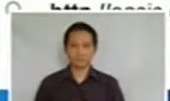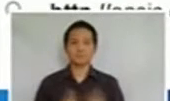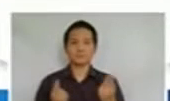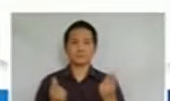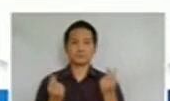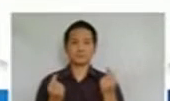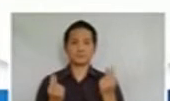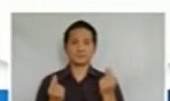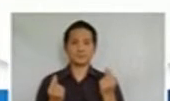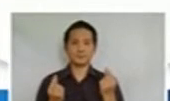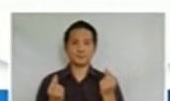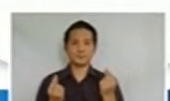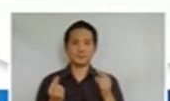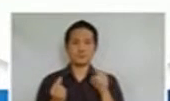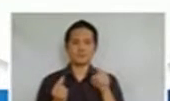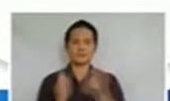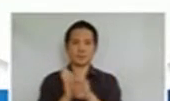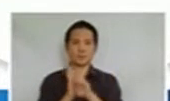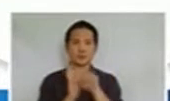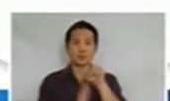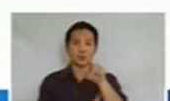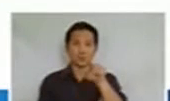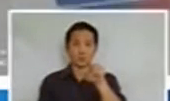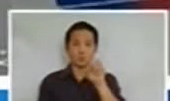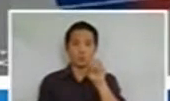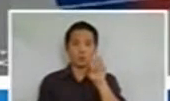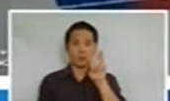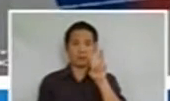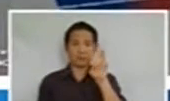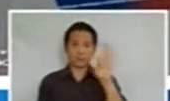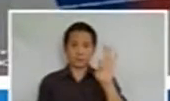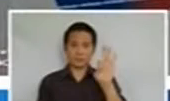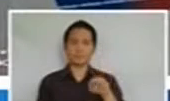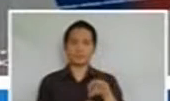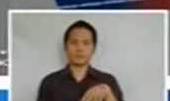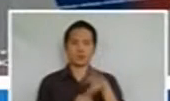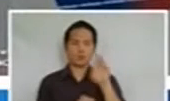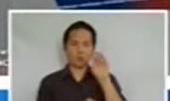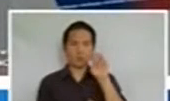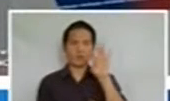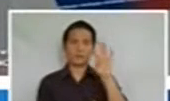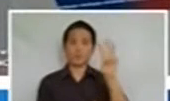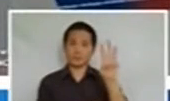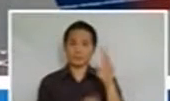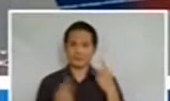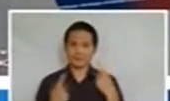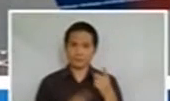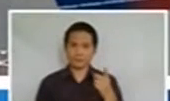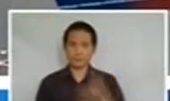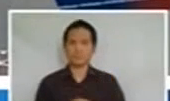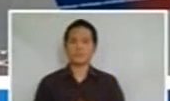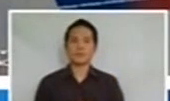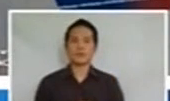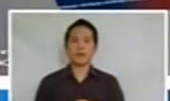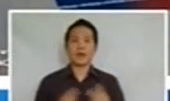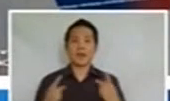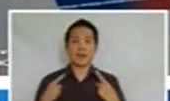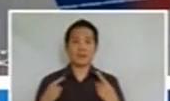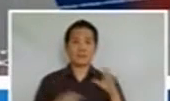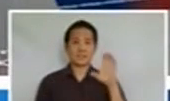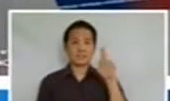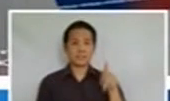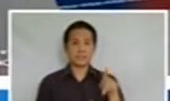At pag po na-type nila yan at pinindot po nila yung enter button ng kanilang gadget, ay lalabas